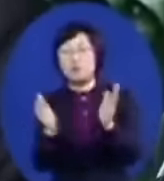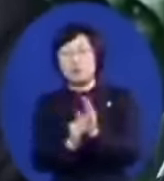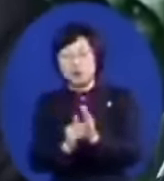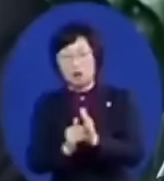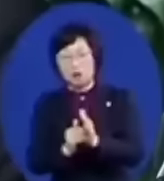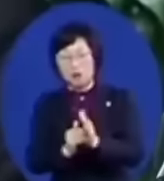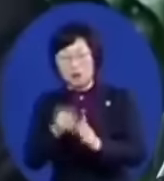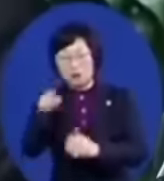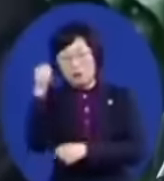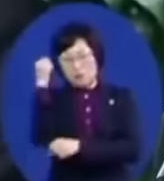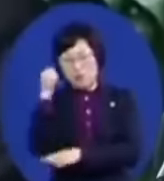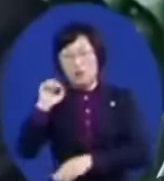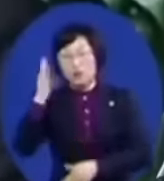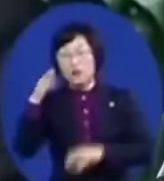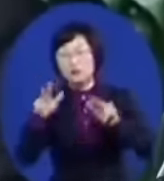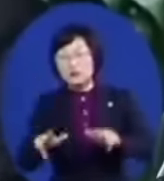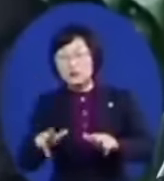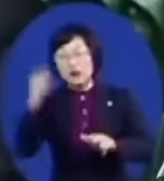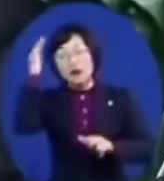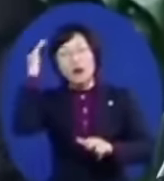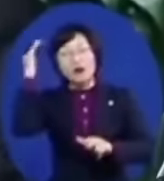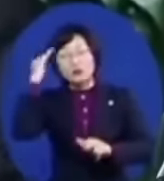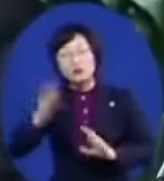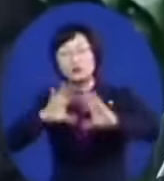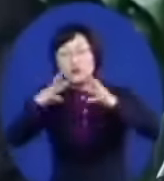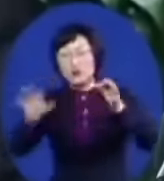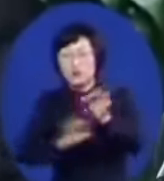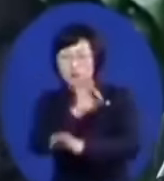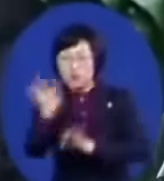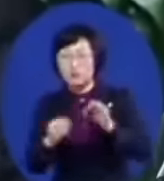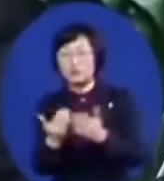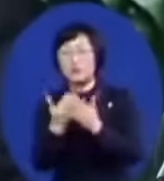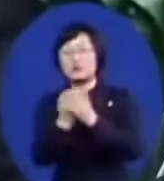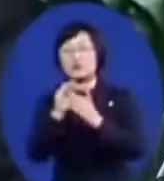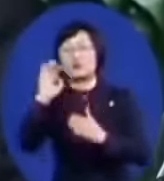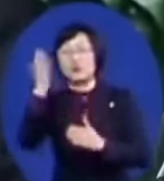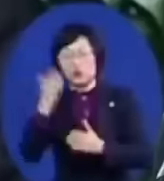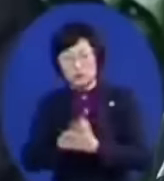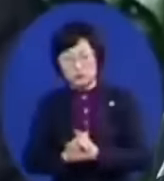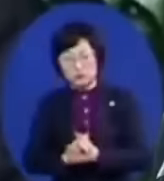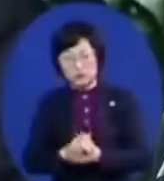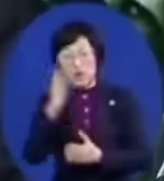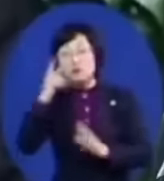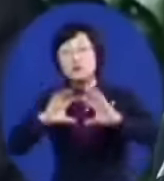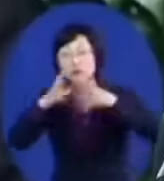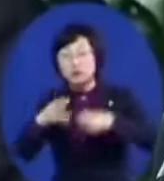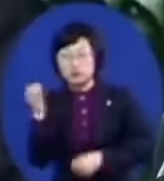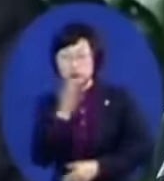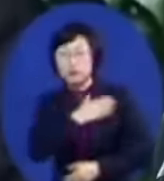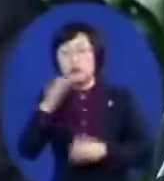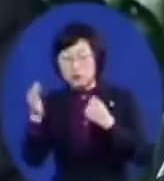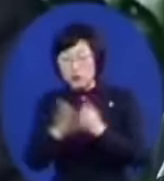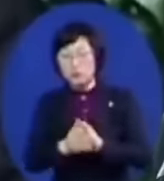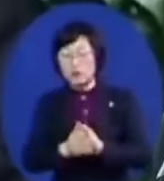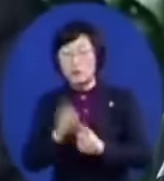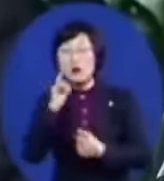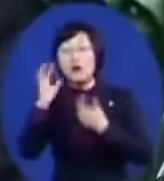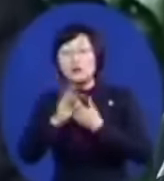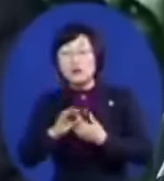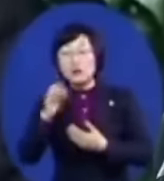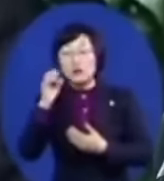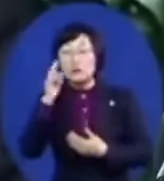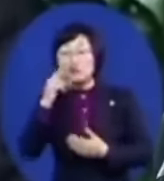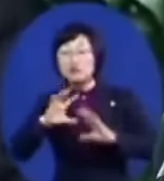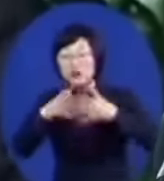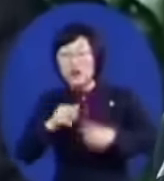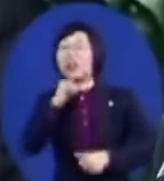기초가 되어서 우리가 지금 오늘날 한국 기독교가 이렇게 왕성이 된 것입니다. 미국이 잘 살았기 때문에 그렇지 미국이 거지였으면 어떻게 도와줄